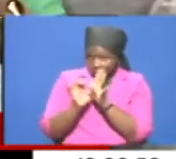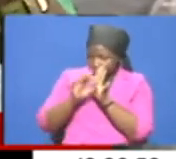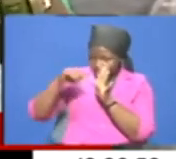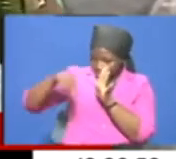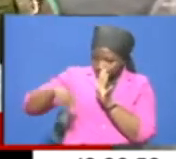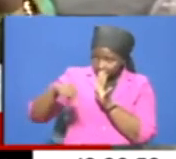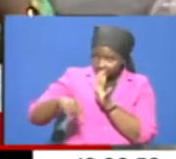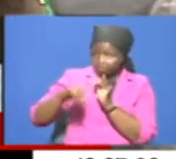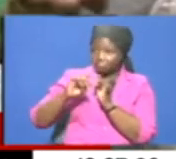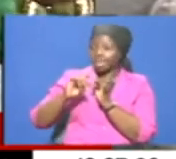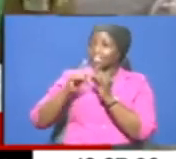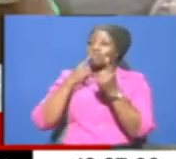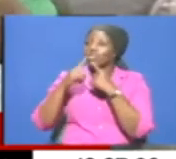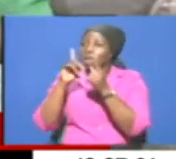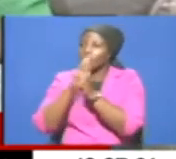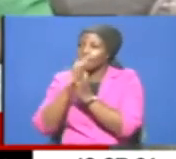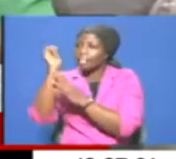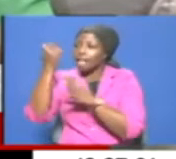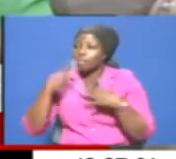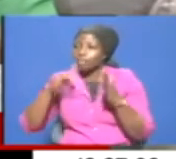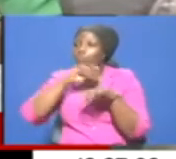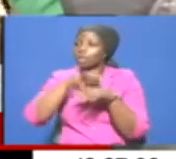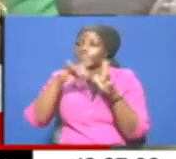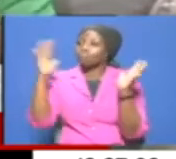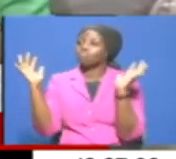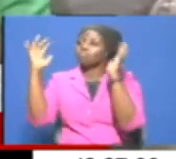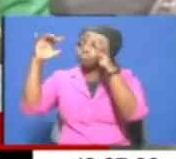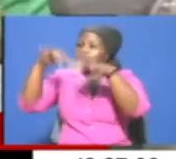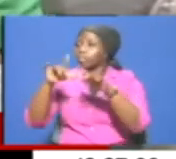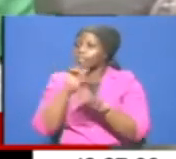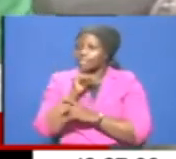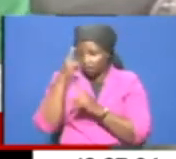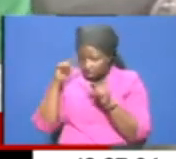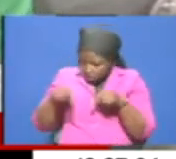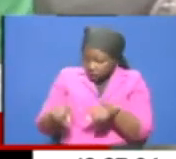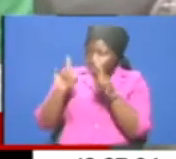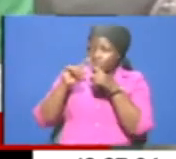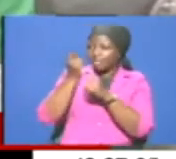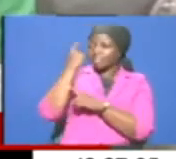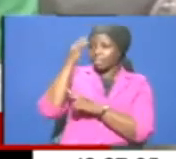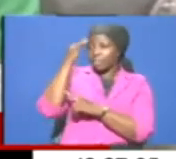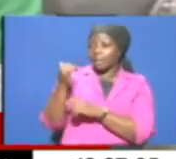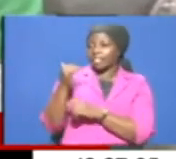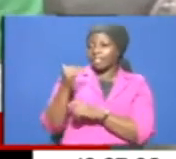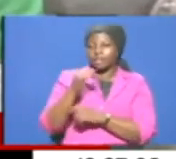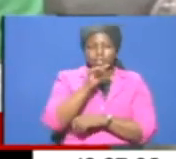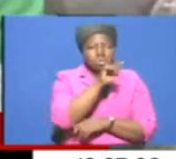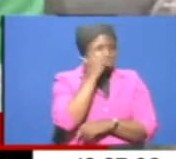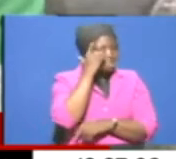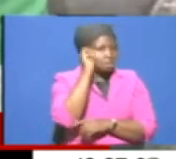kama kuogea na Wakenya wakati wamekusanywa ndio waweze kuelewa kwa nini. Unadhani Wakenya